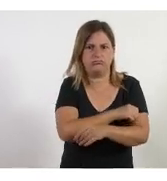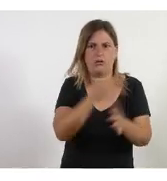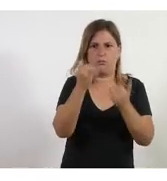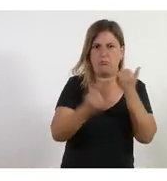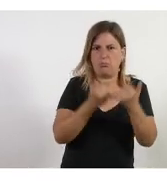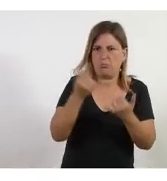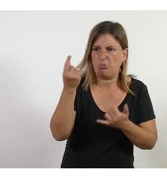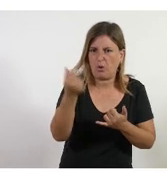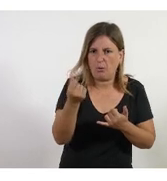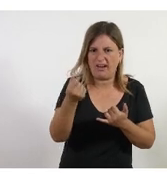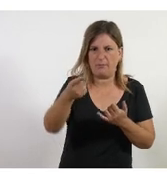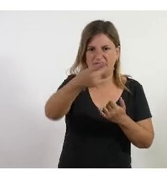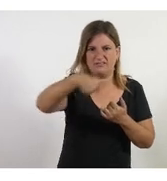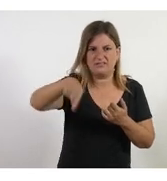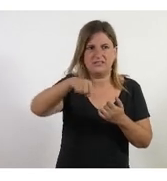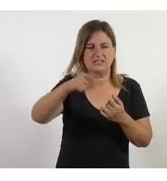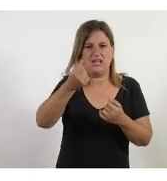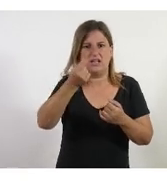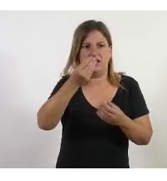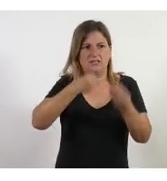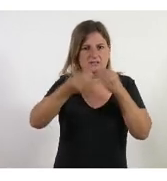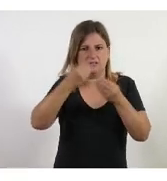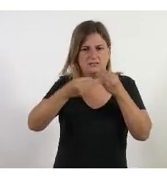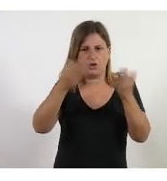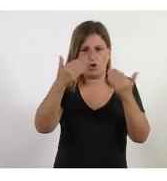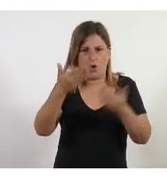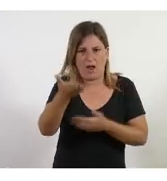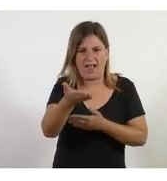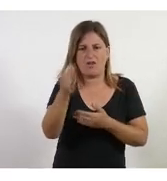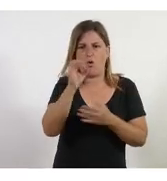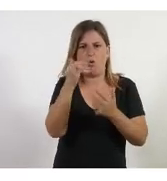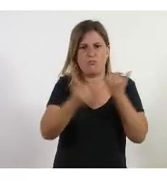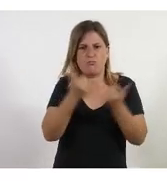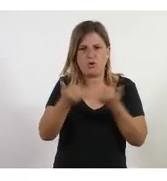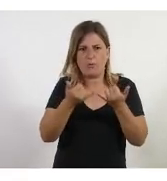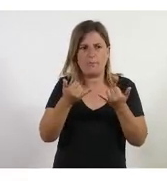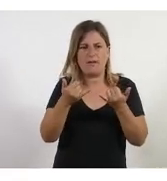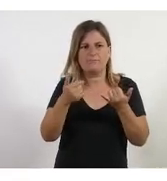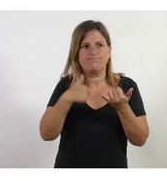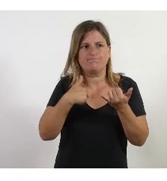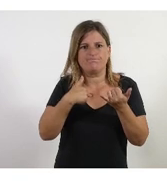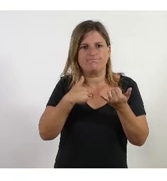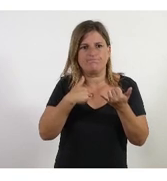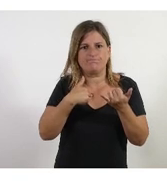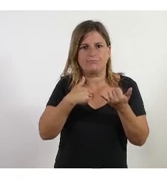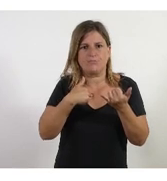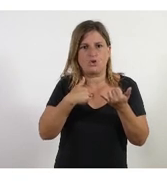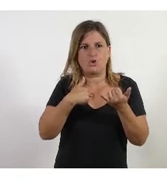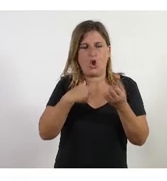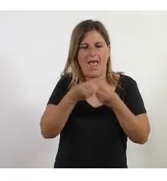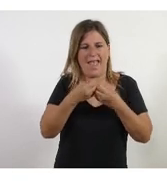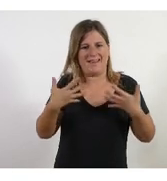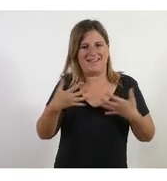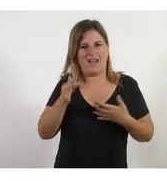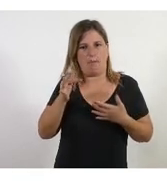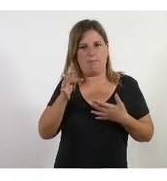no tenen prou menjar o que tenen algun problema, com els podria arribar a passar aquella